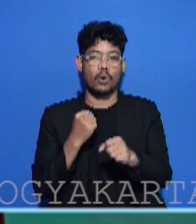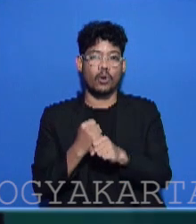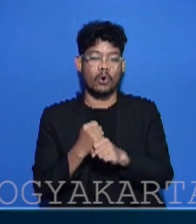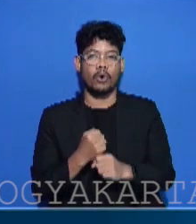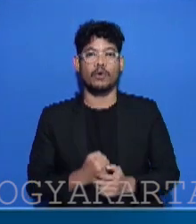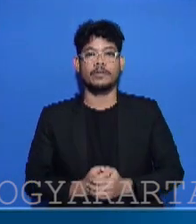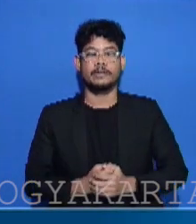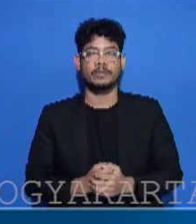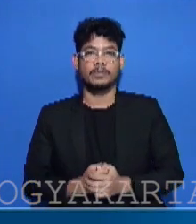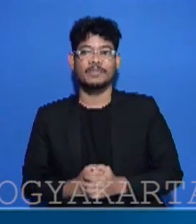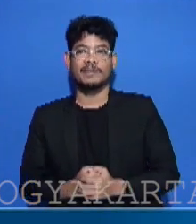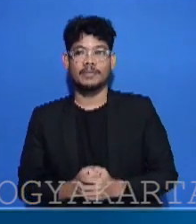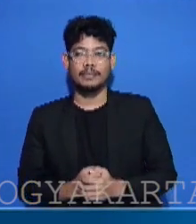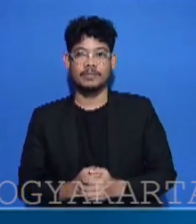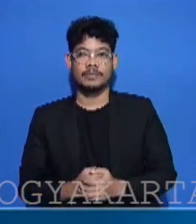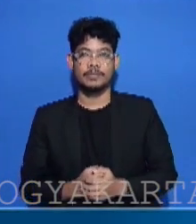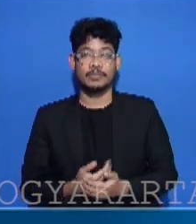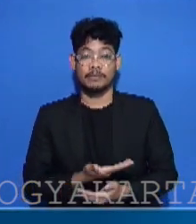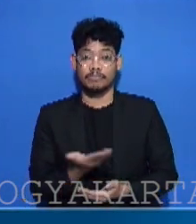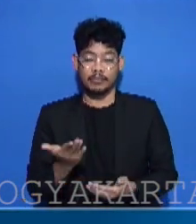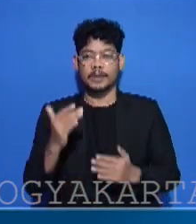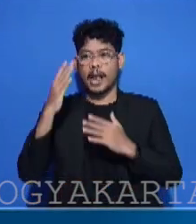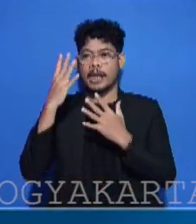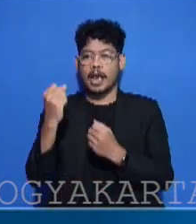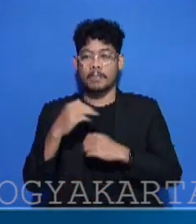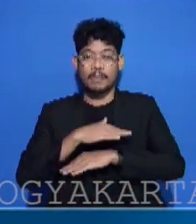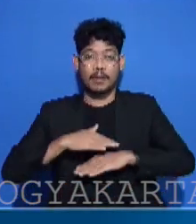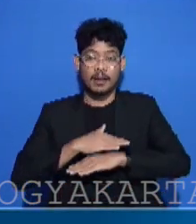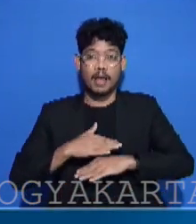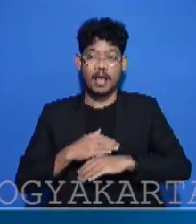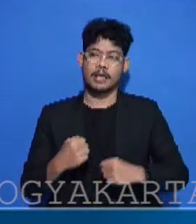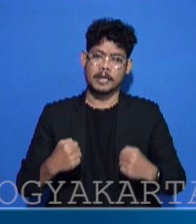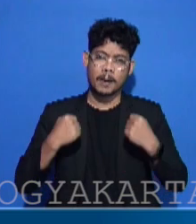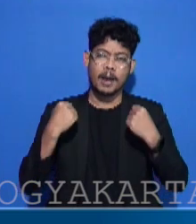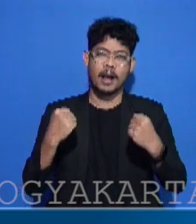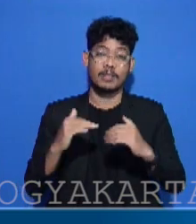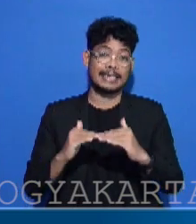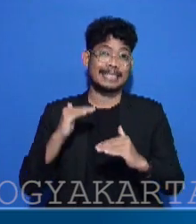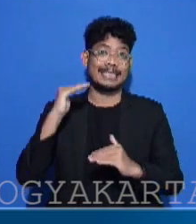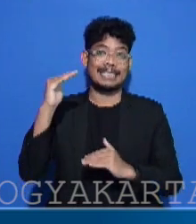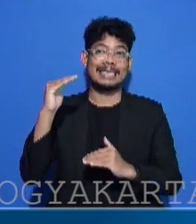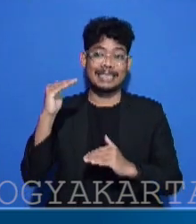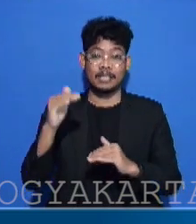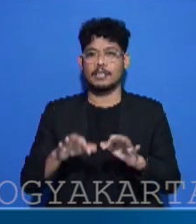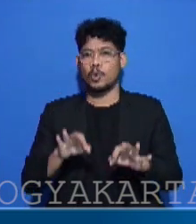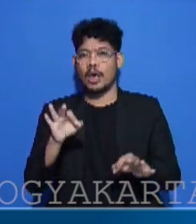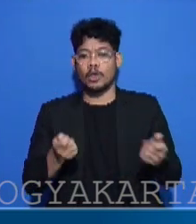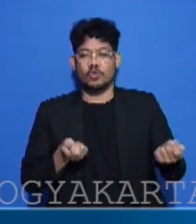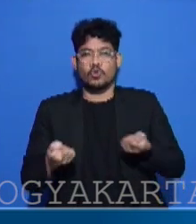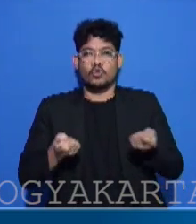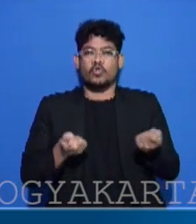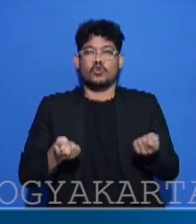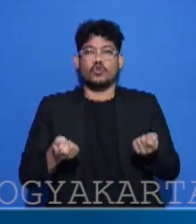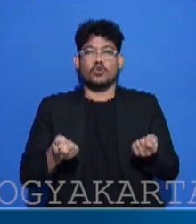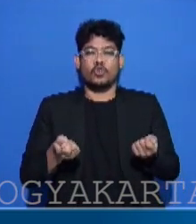kita tentu berharap mereka memiliki semangat yang tinggi di bawah koordinasi dan komando di bawah pengawasan